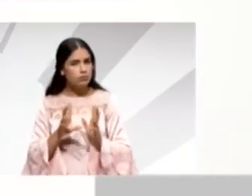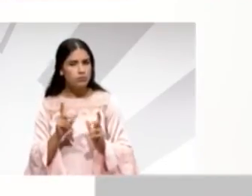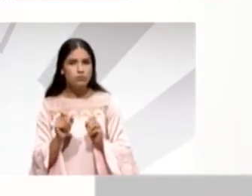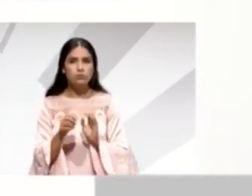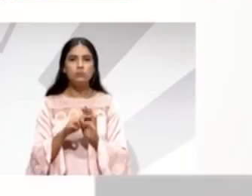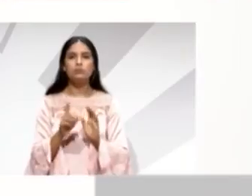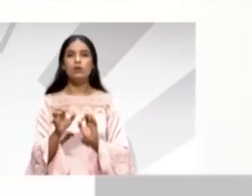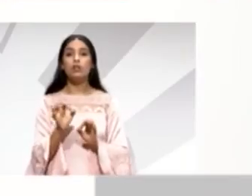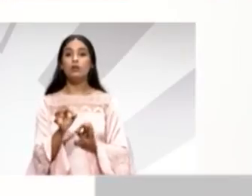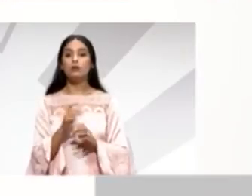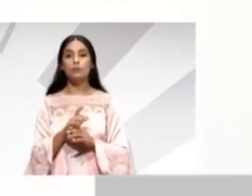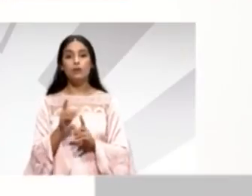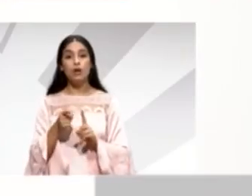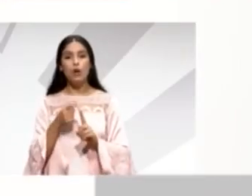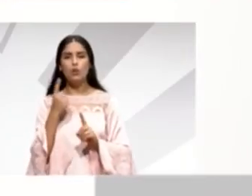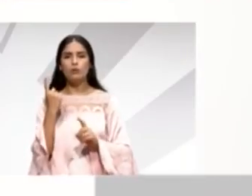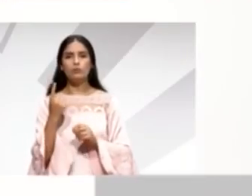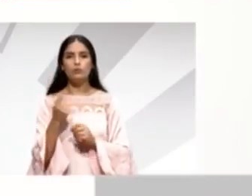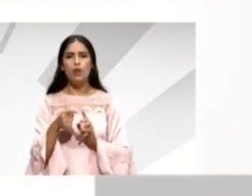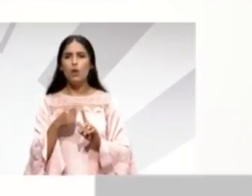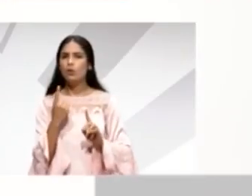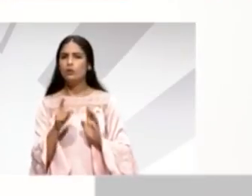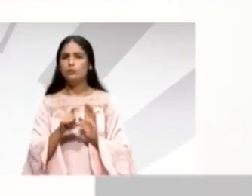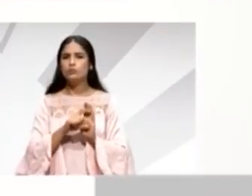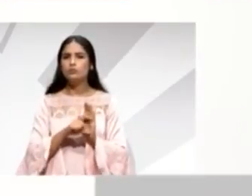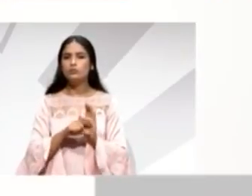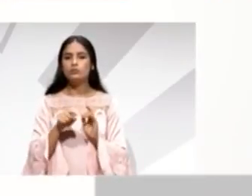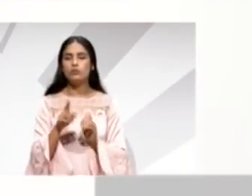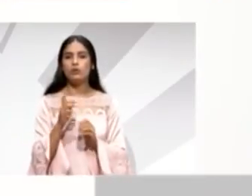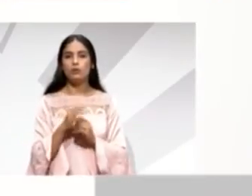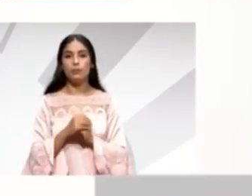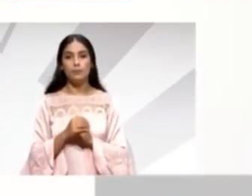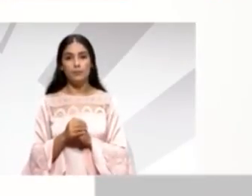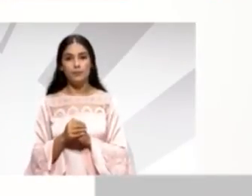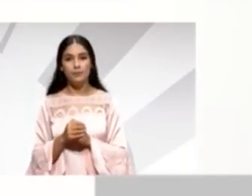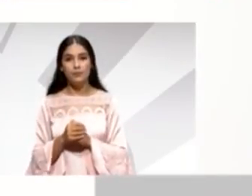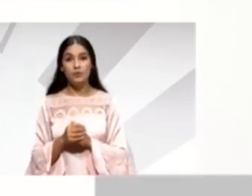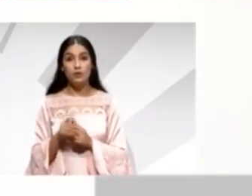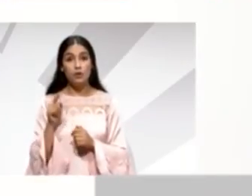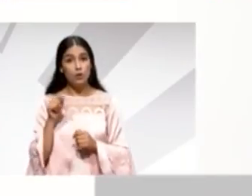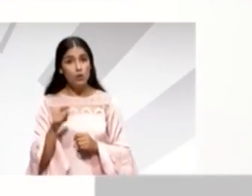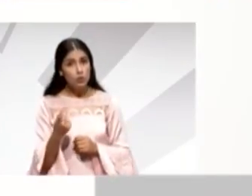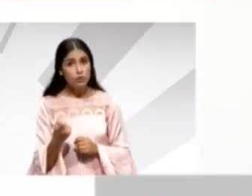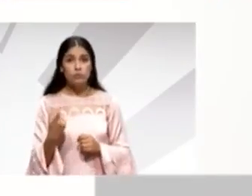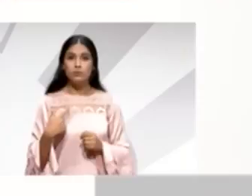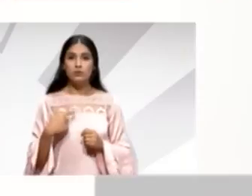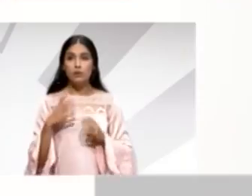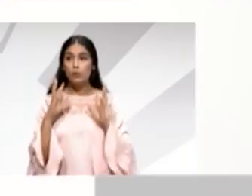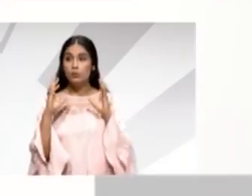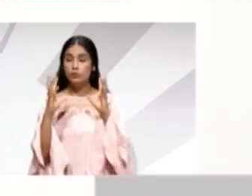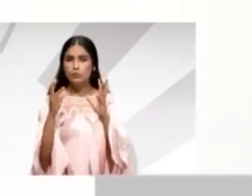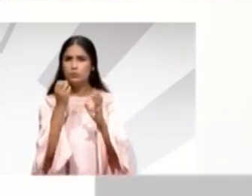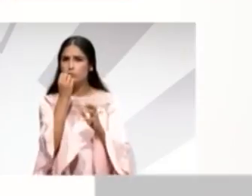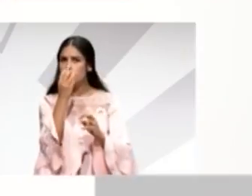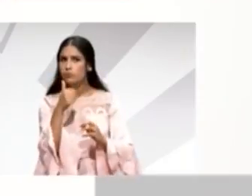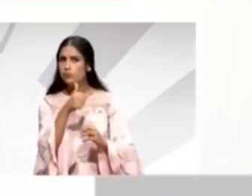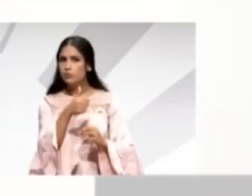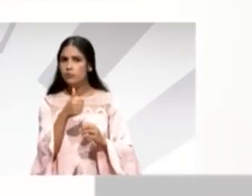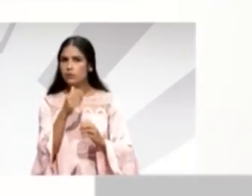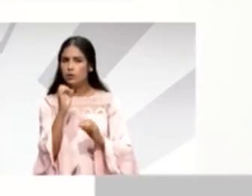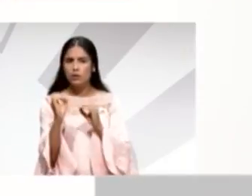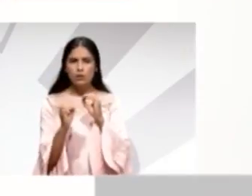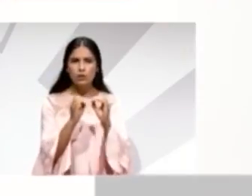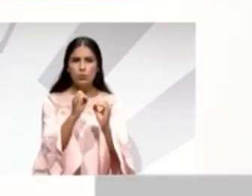للبرلمان اليوم لابد كذلك من اه الاهتمام بالبيئه لابد من الاهتمام بالماء ونقص